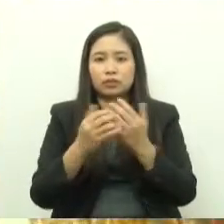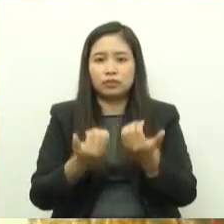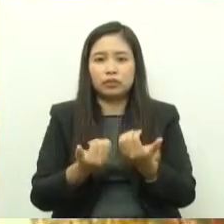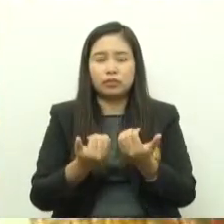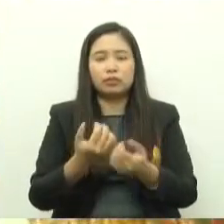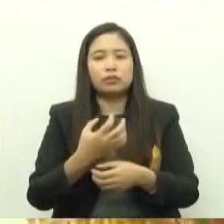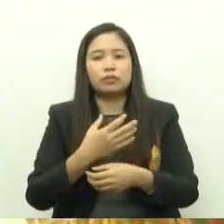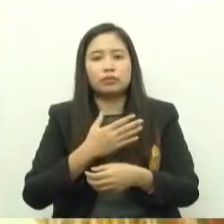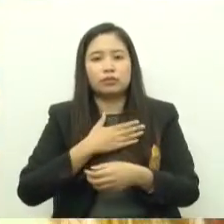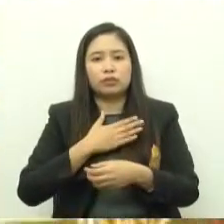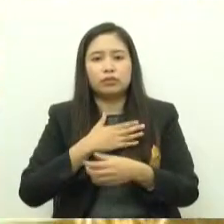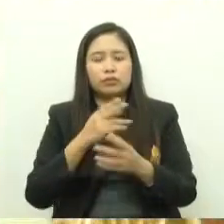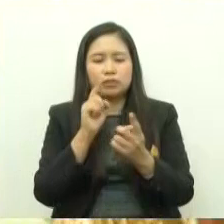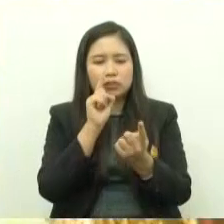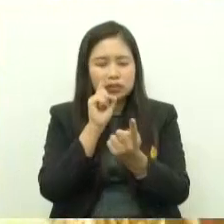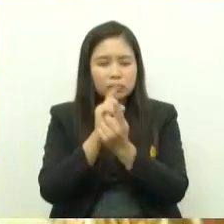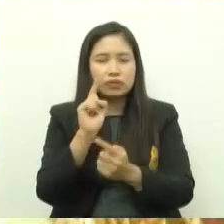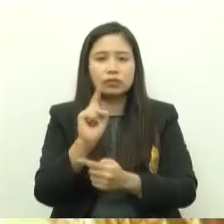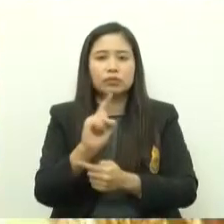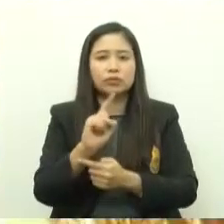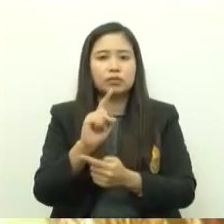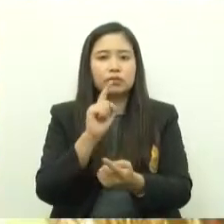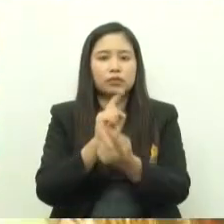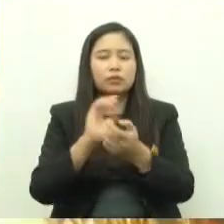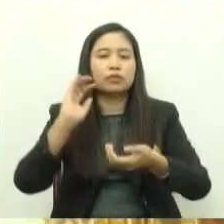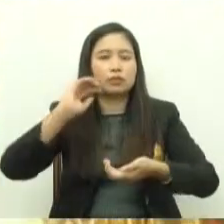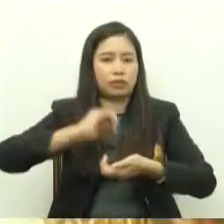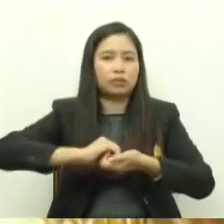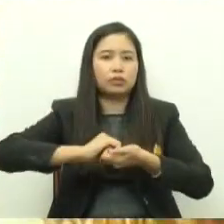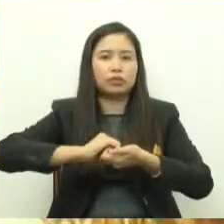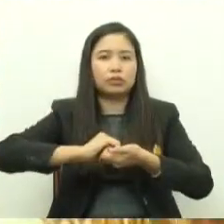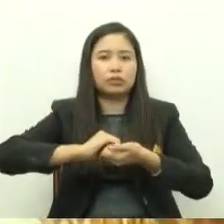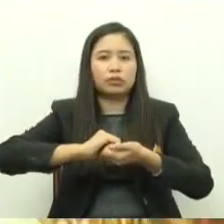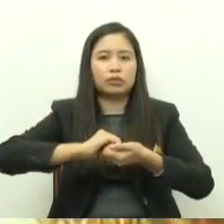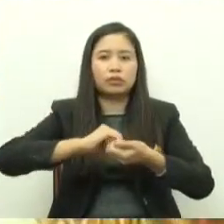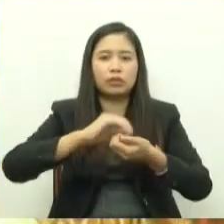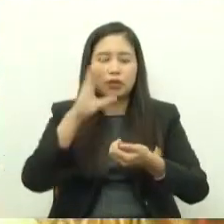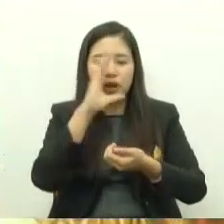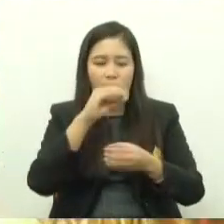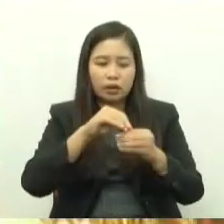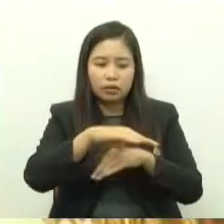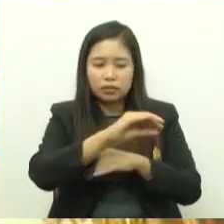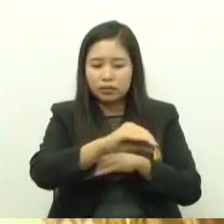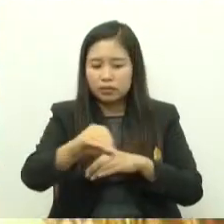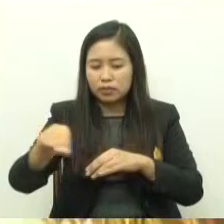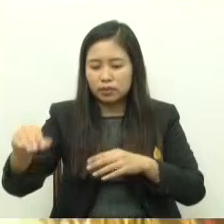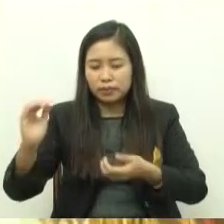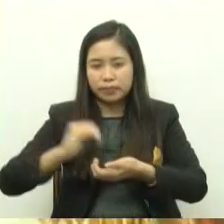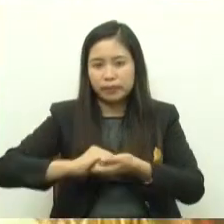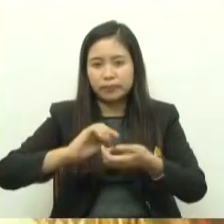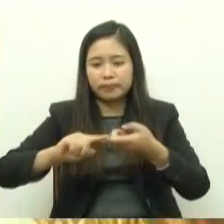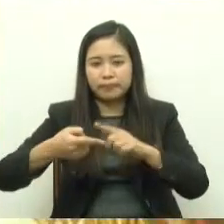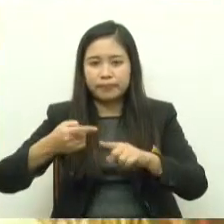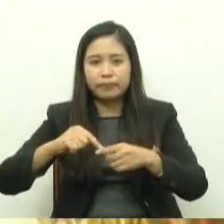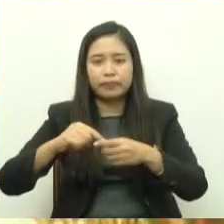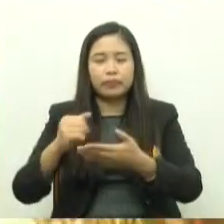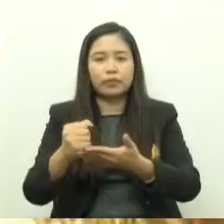เราค้นพบเรื่องความร่วมมือค่ะการสร้างพันธมิตรนะคะการสร้างเครือข่ายที่ดีทั้งในส่วนของการศึกษาเรา